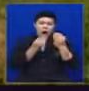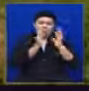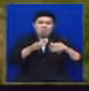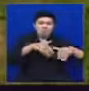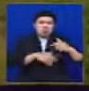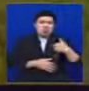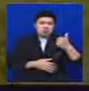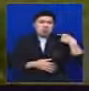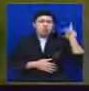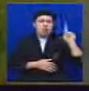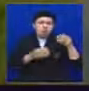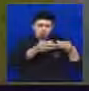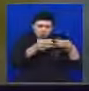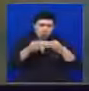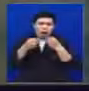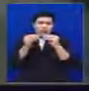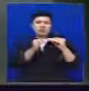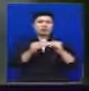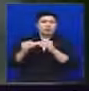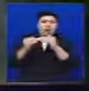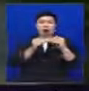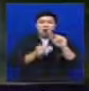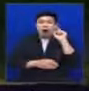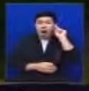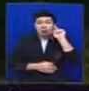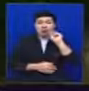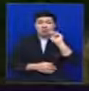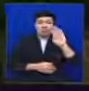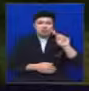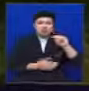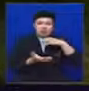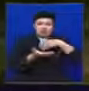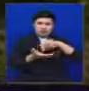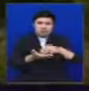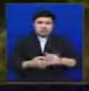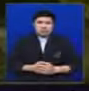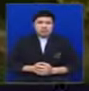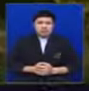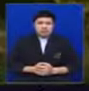ประชาชนทุกกลุ่มอย่างเท่าเทียมทีมข่าว NBT รายงาน